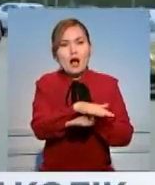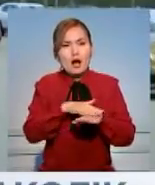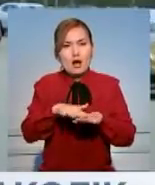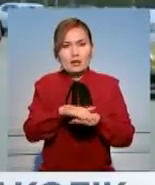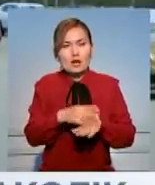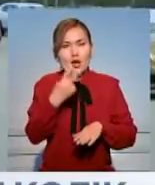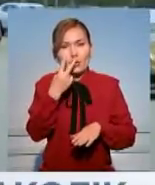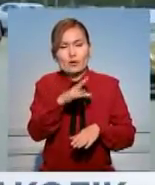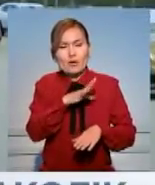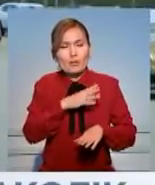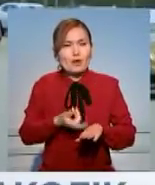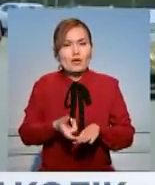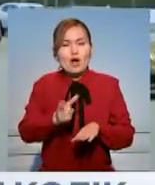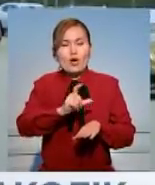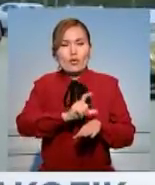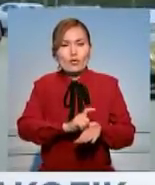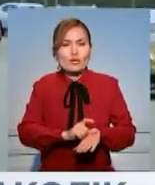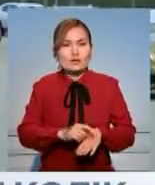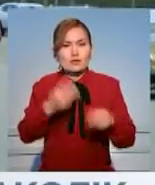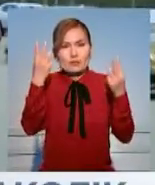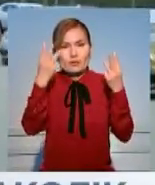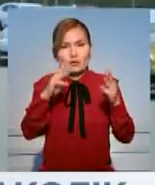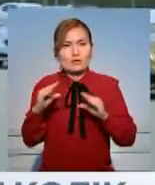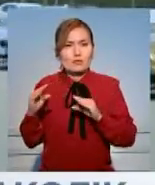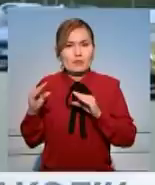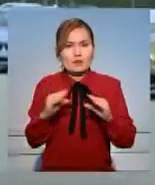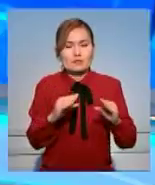таңдамайды. Ендігі жоспар оларды нарыққа шығару.